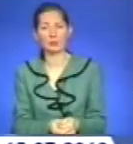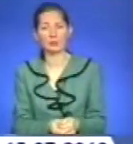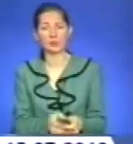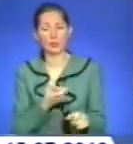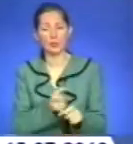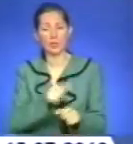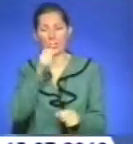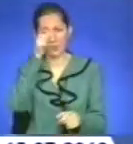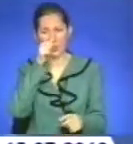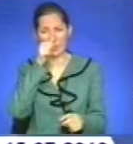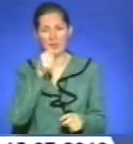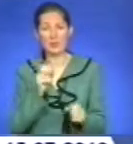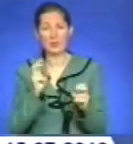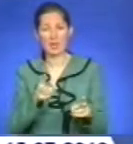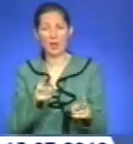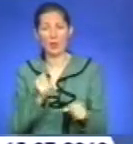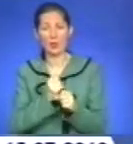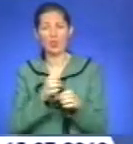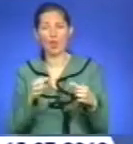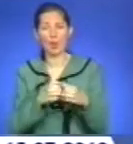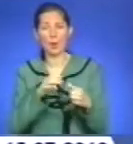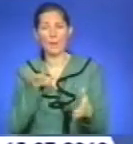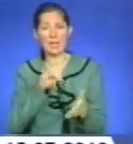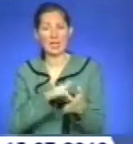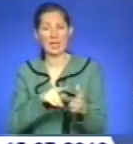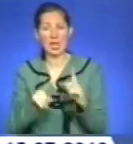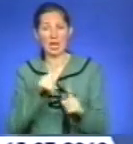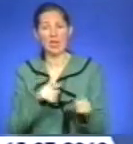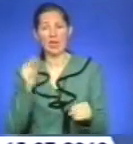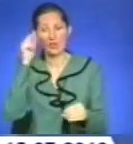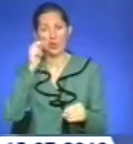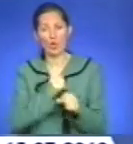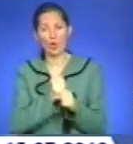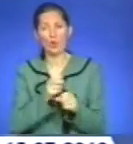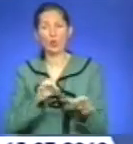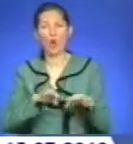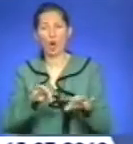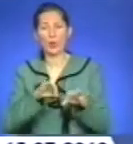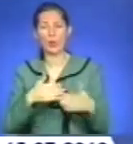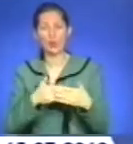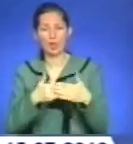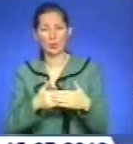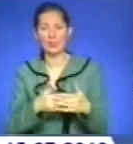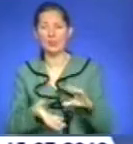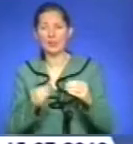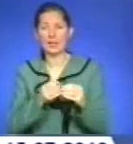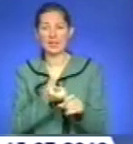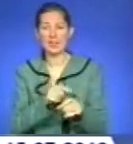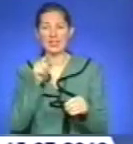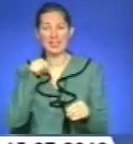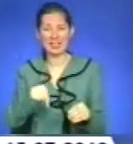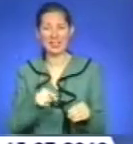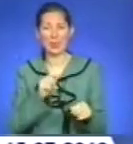Понад місяць спеціальна робоча група при міській раді вивчала роботу громадського транспорту. В результаті понад 1000